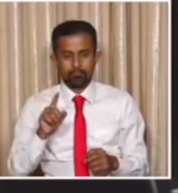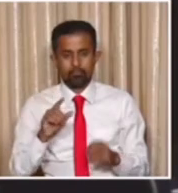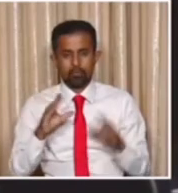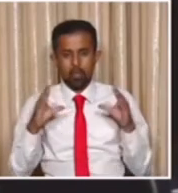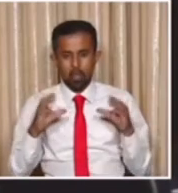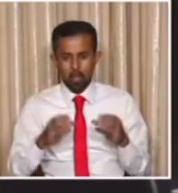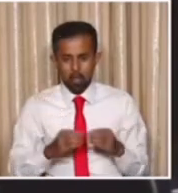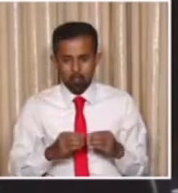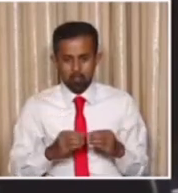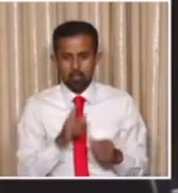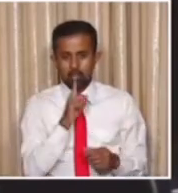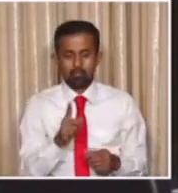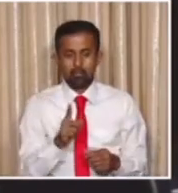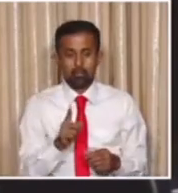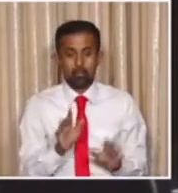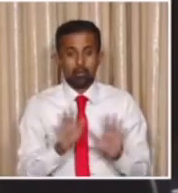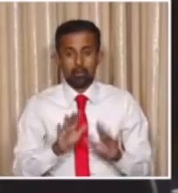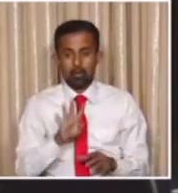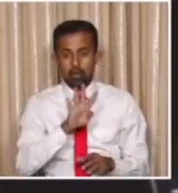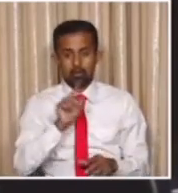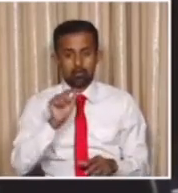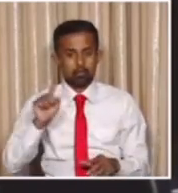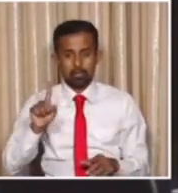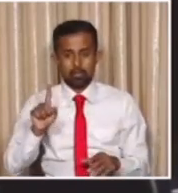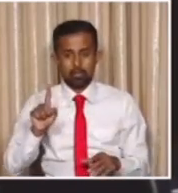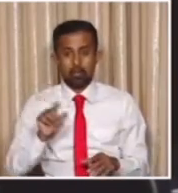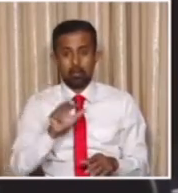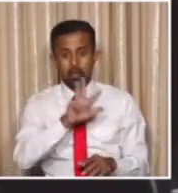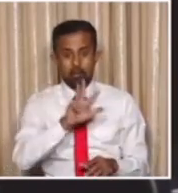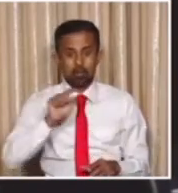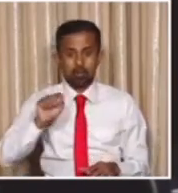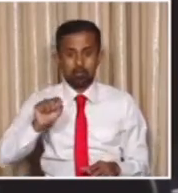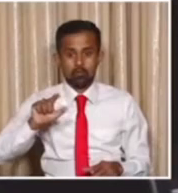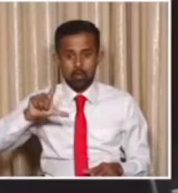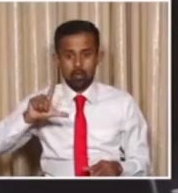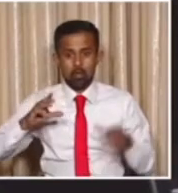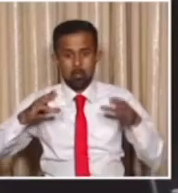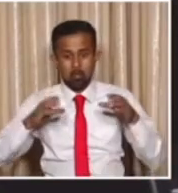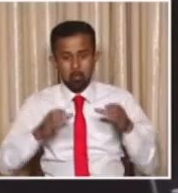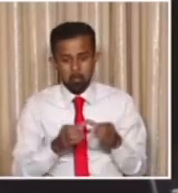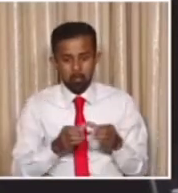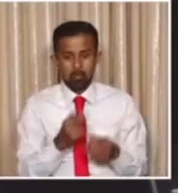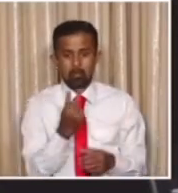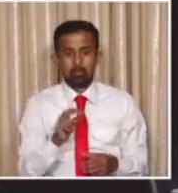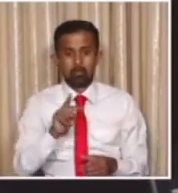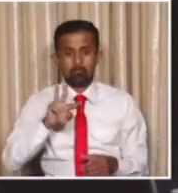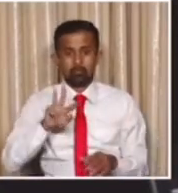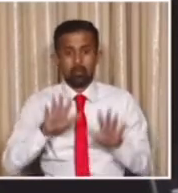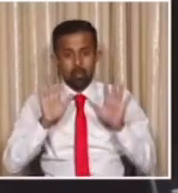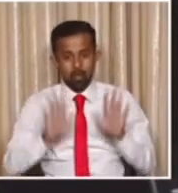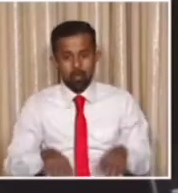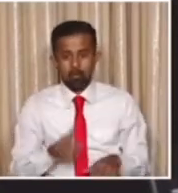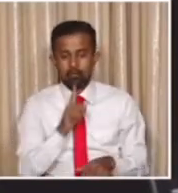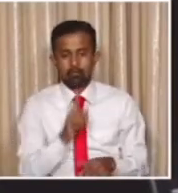හැකිලියාමක් ගැන වුණ අවධාරණය කළා දැන් වුන් කියනවා නෑ 4.1 නෙවෙයි 9.7ක හැකිලියාමක් 2023 අගභාගයේ වෙනකොට වෙනවයි